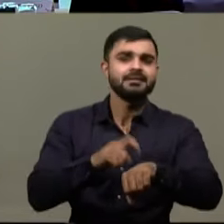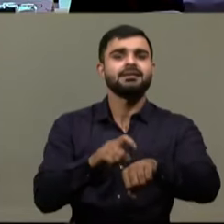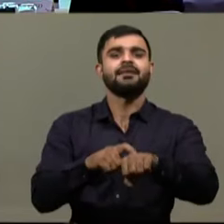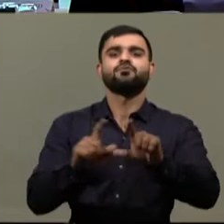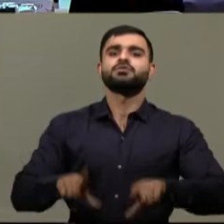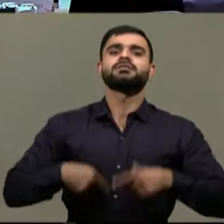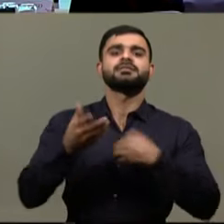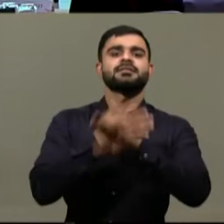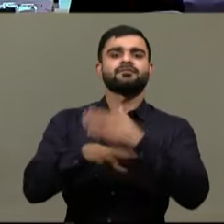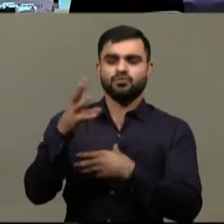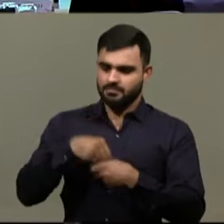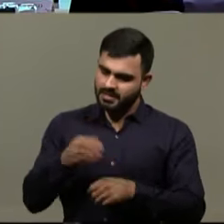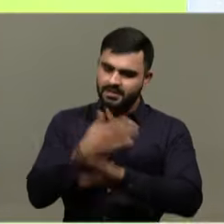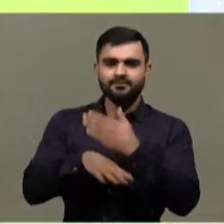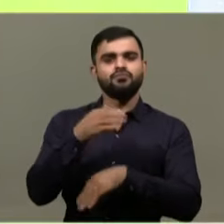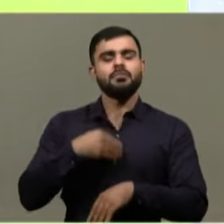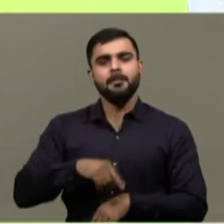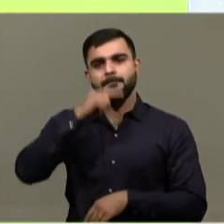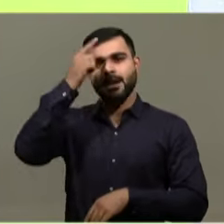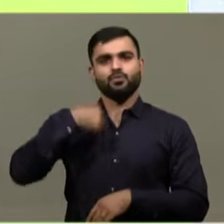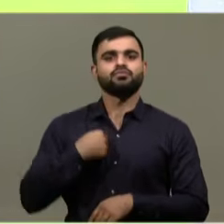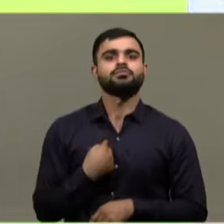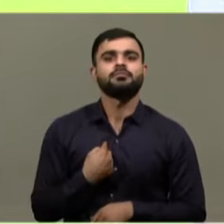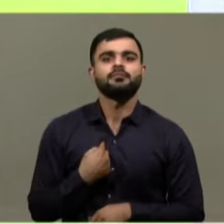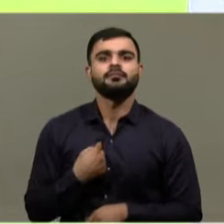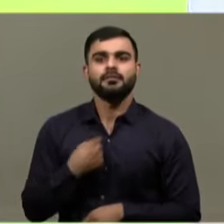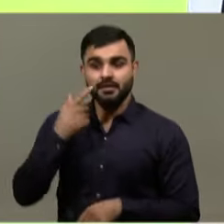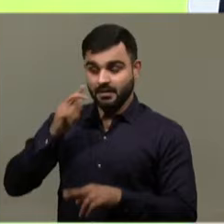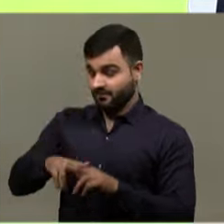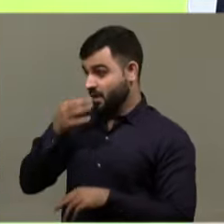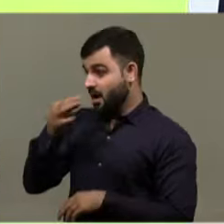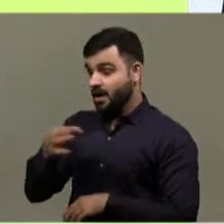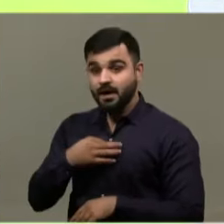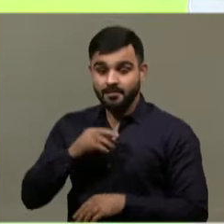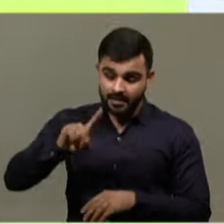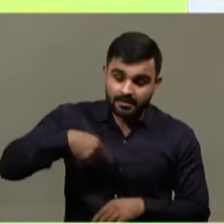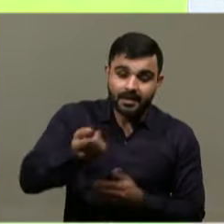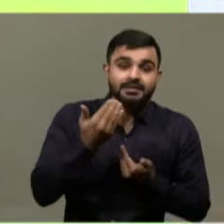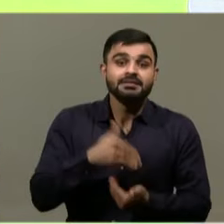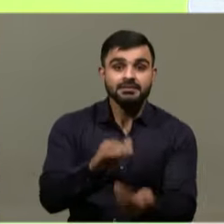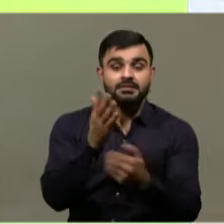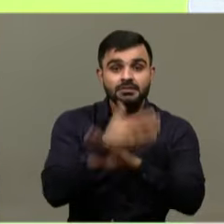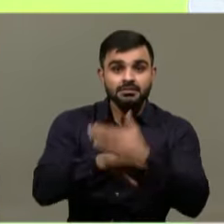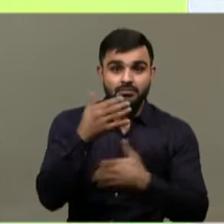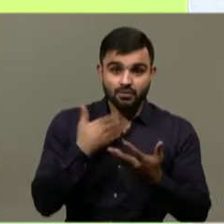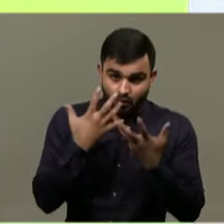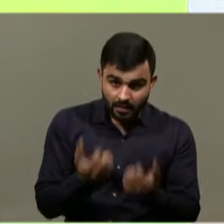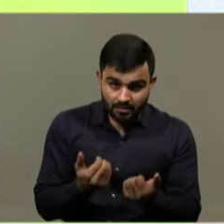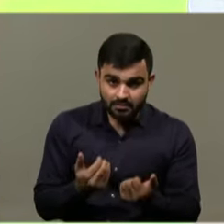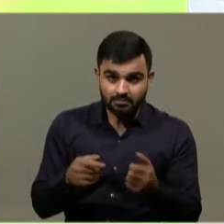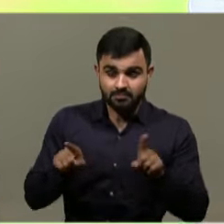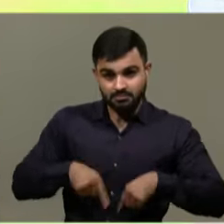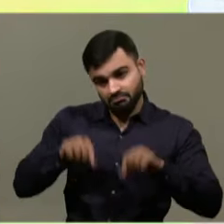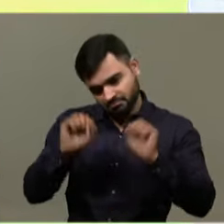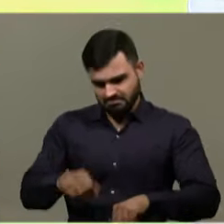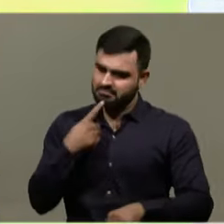डिसेबिलिटी वी आर डिसेबल्ड एंड वी आर प्राउड क्योंकि अगर मुझसे आप पूछिए कि अगले जन्म में मैं विकलांग होना पैदा चाहूंगा तो शायद मैं